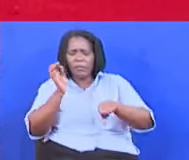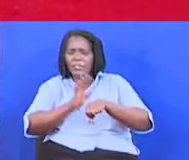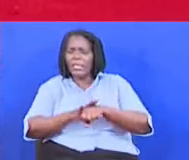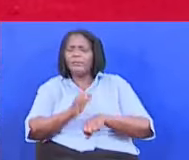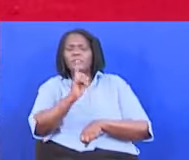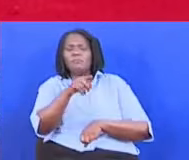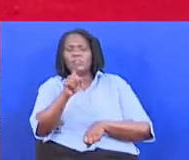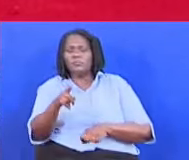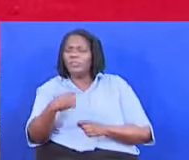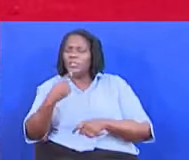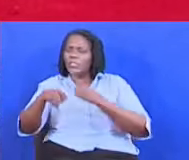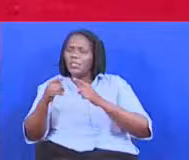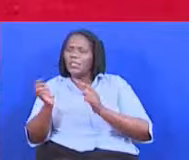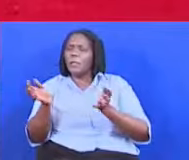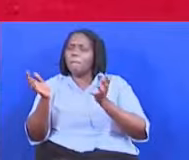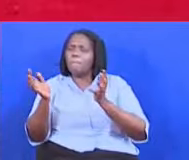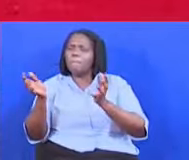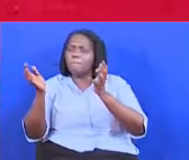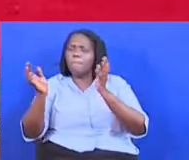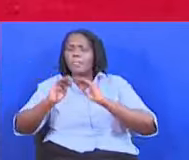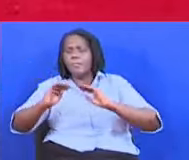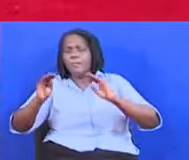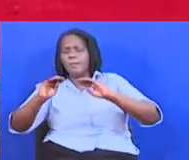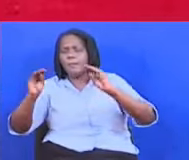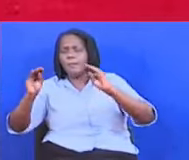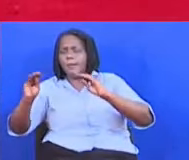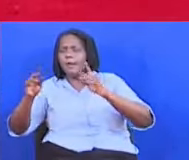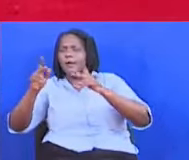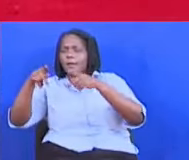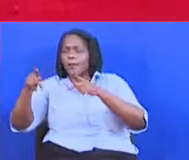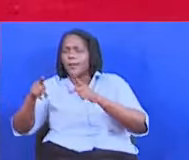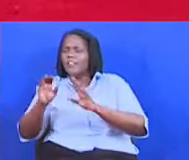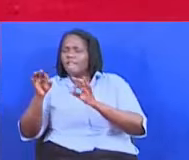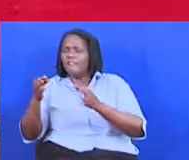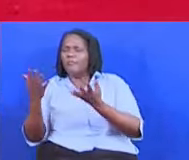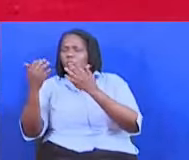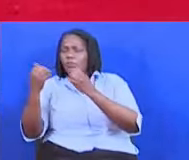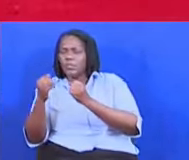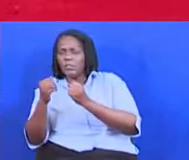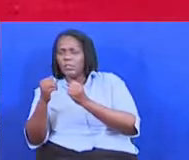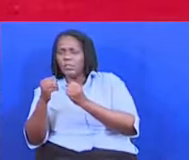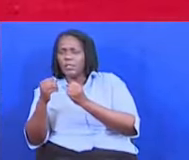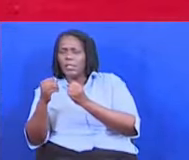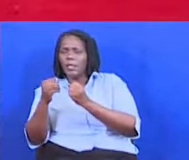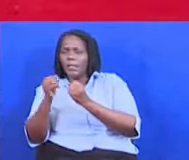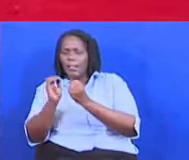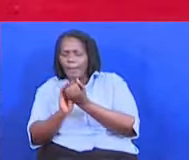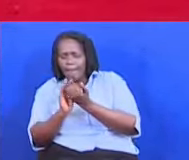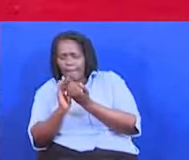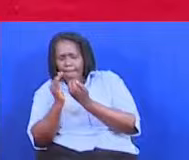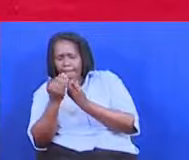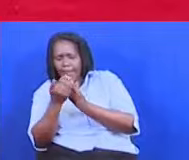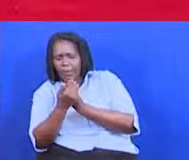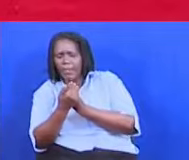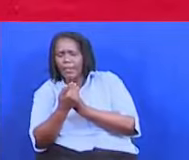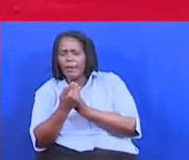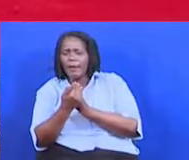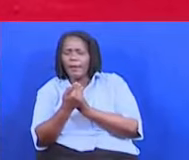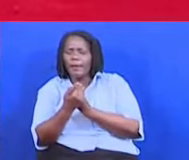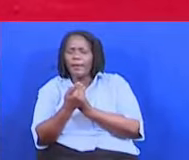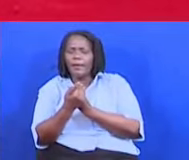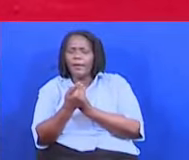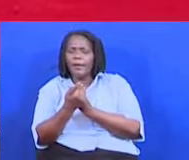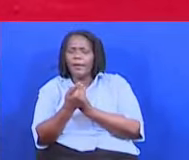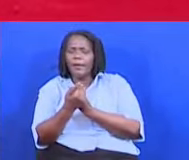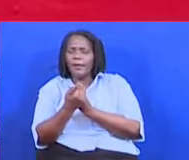uwandani zinaendelea kutoa elimu kwa wananchi jinsi ya kuweza kutumia